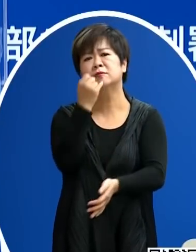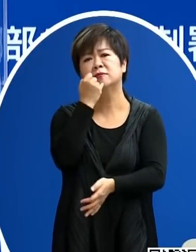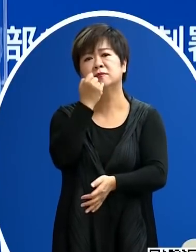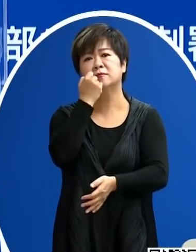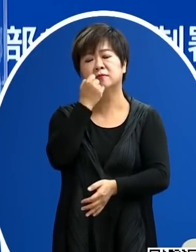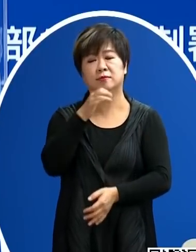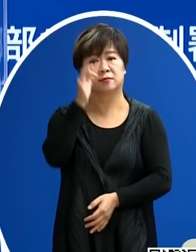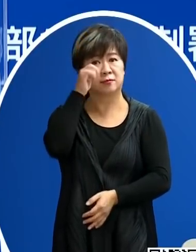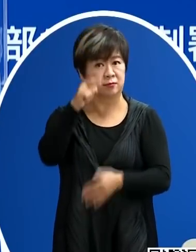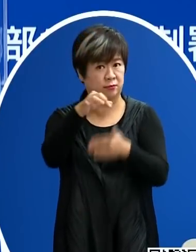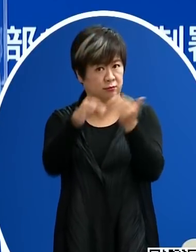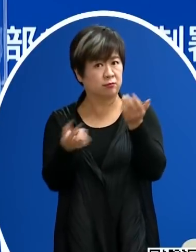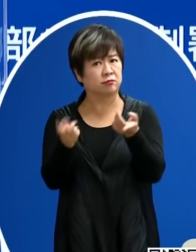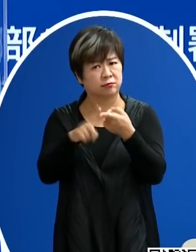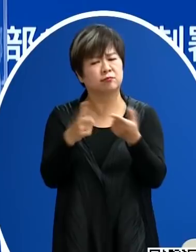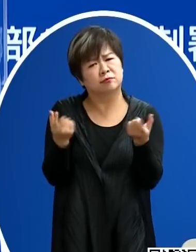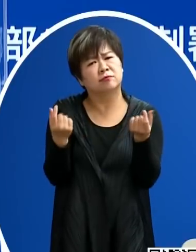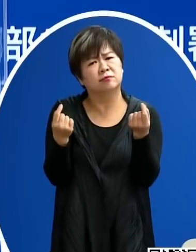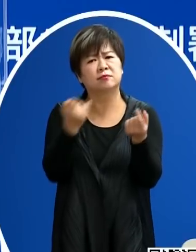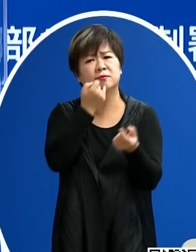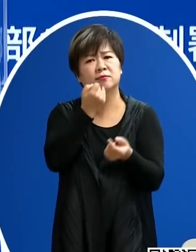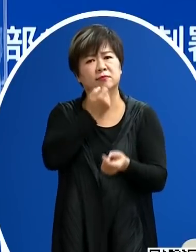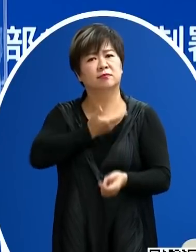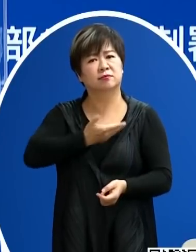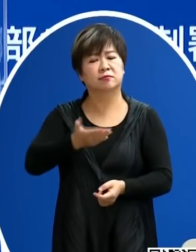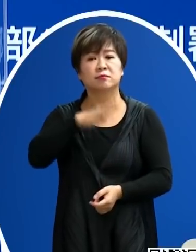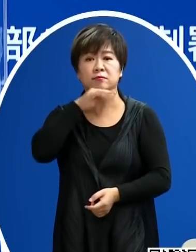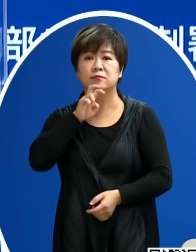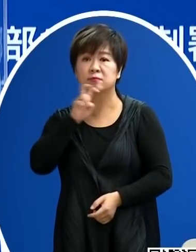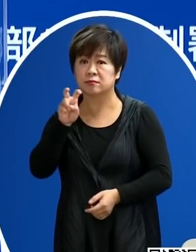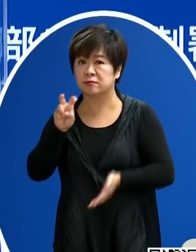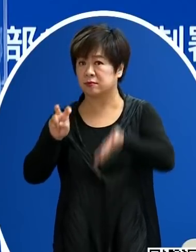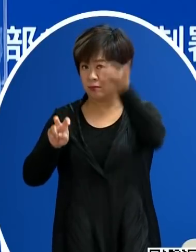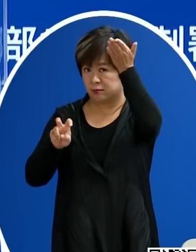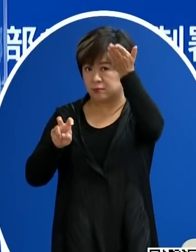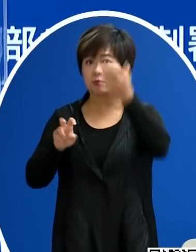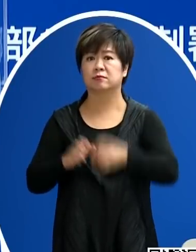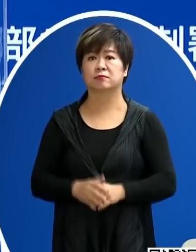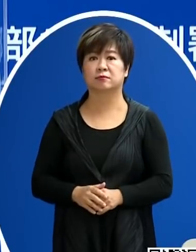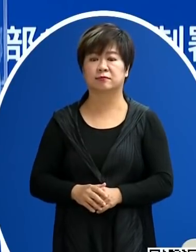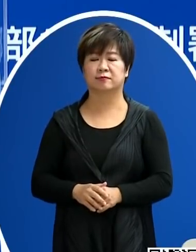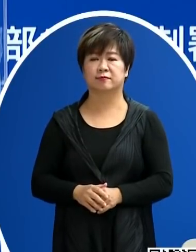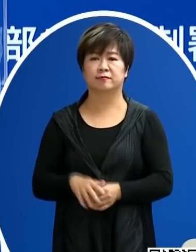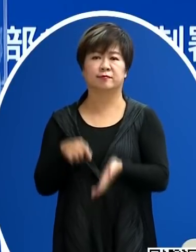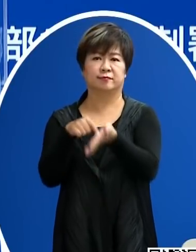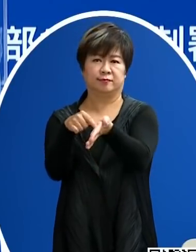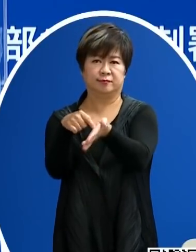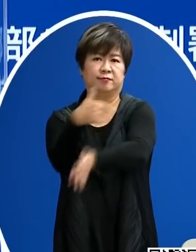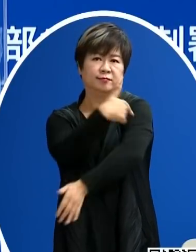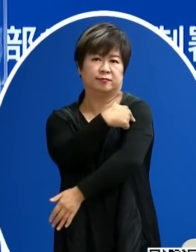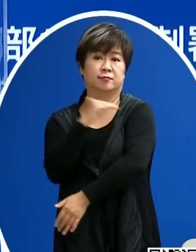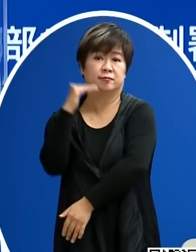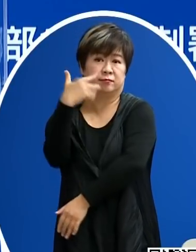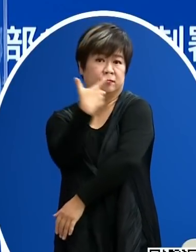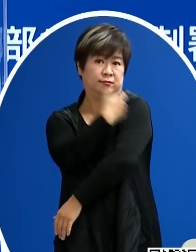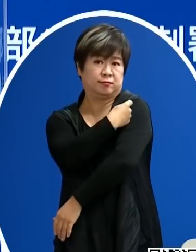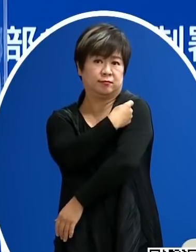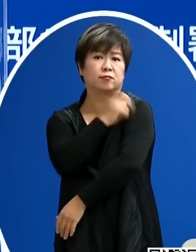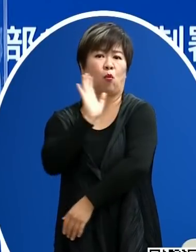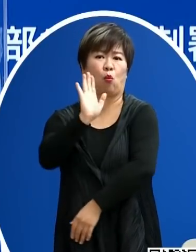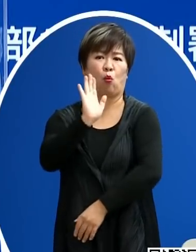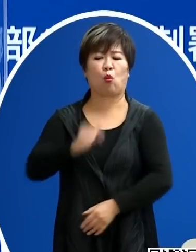好，符合因为都可以打嘛哈，所以就20岁以上的哈，那都可以来打高端的疫